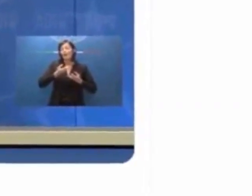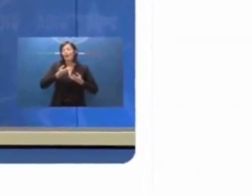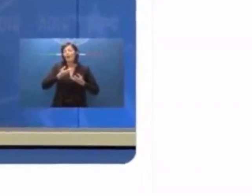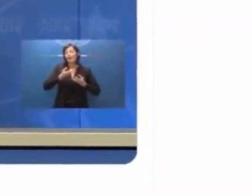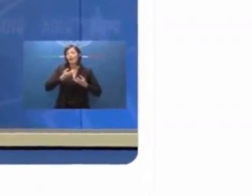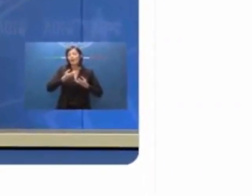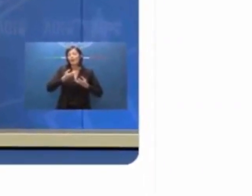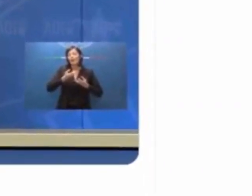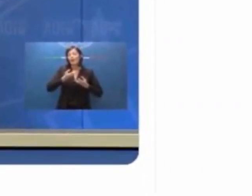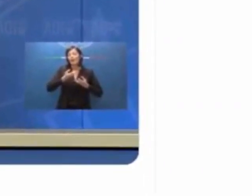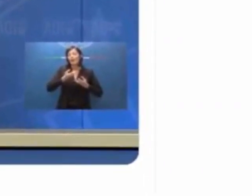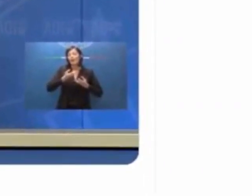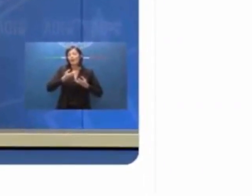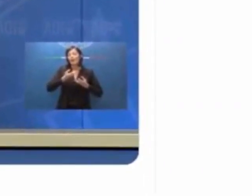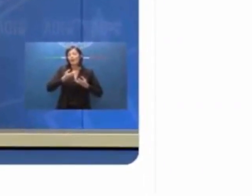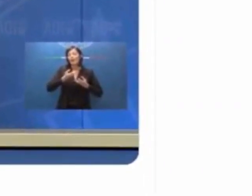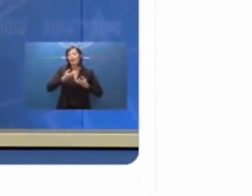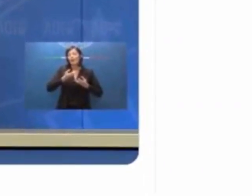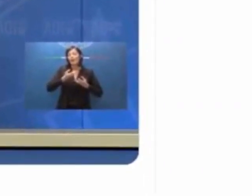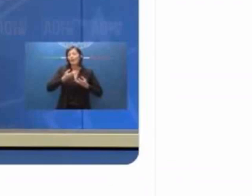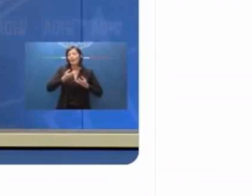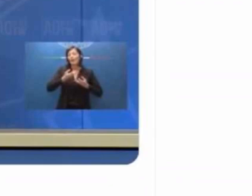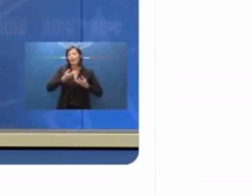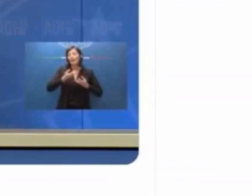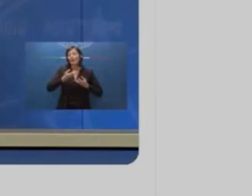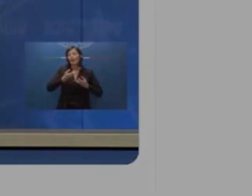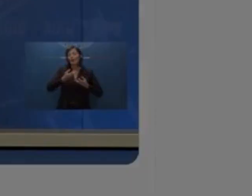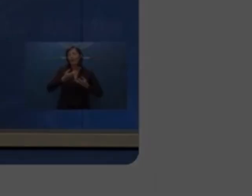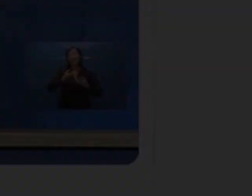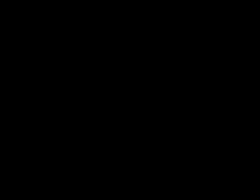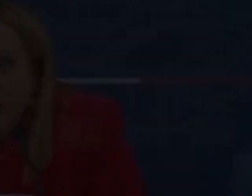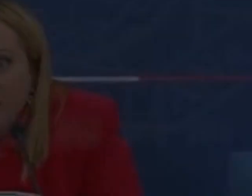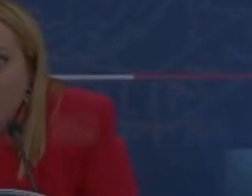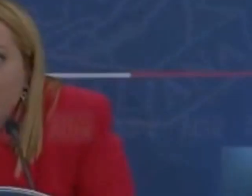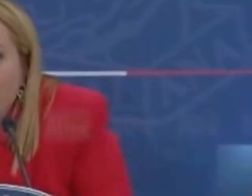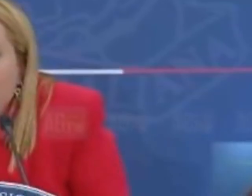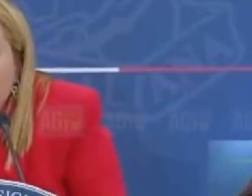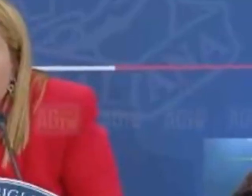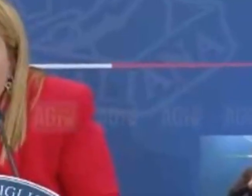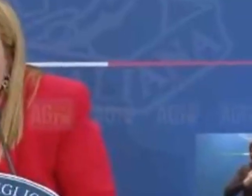dei giornalisti di rispettare innanzitutto le persone, prima ancora che le istituzioni.